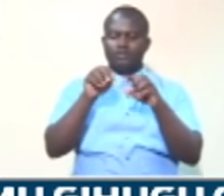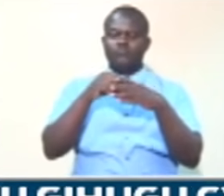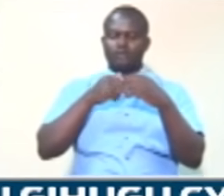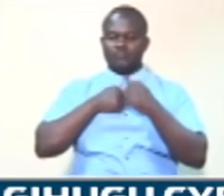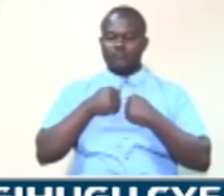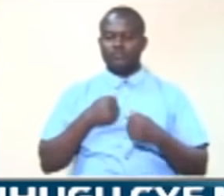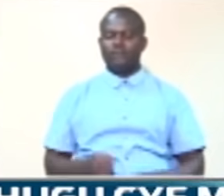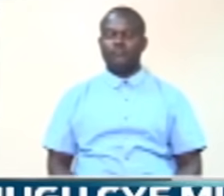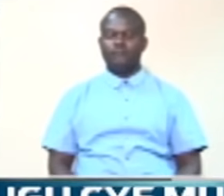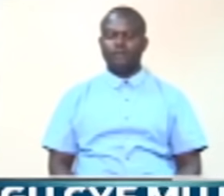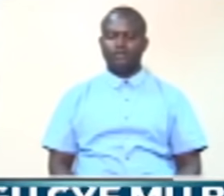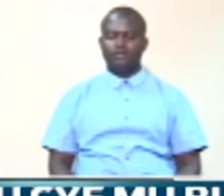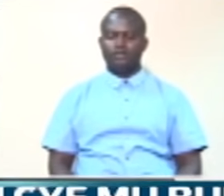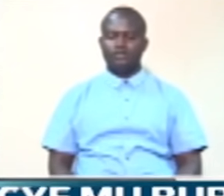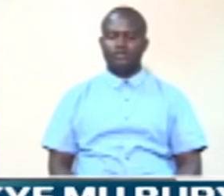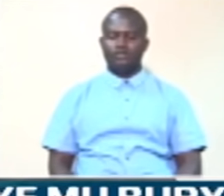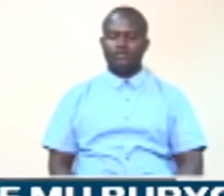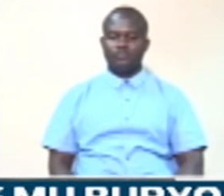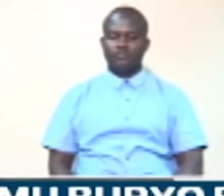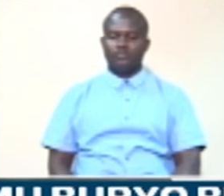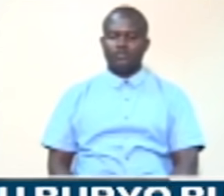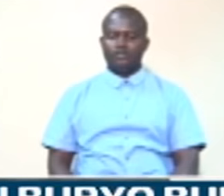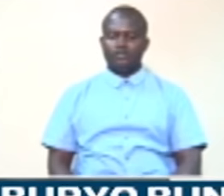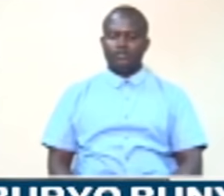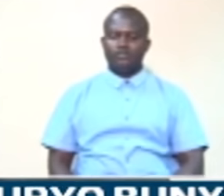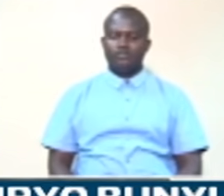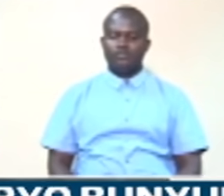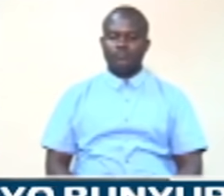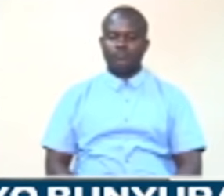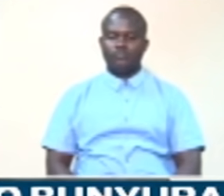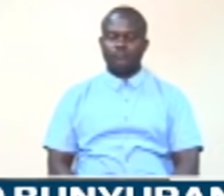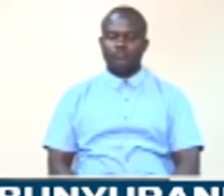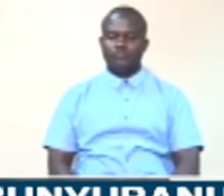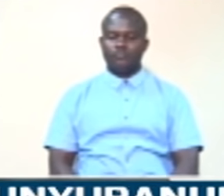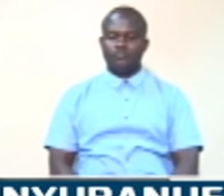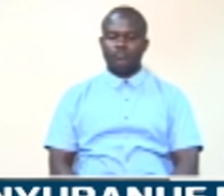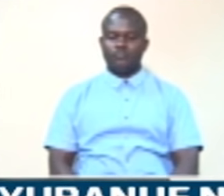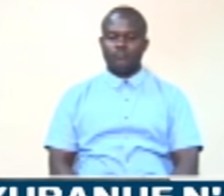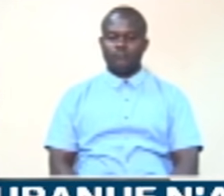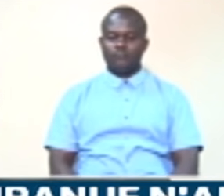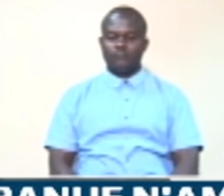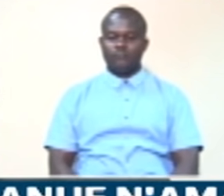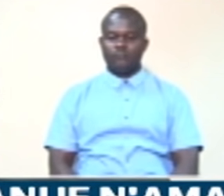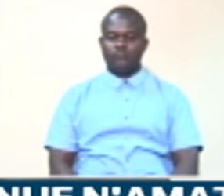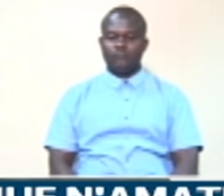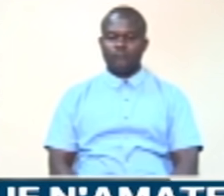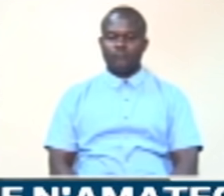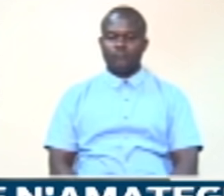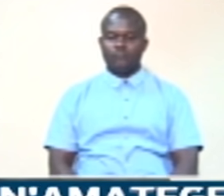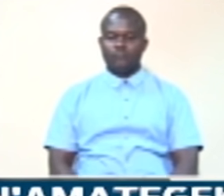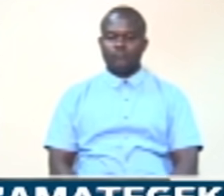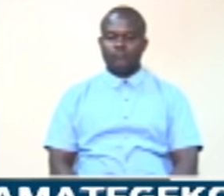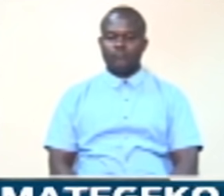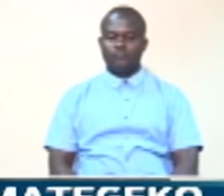Rwanda. Goma Lubumbashi very similar to Kinshasa, again there's a lot of trade between between Rwanda